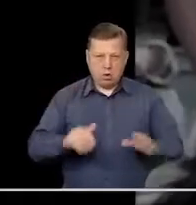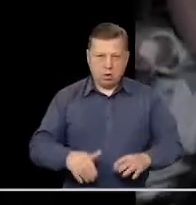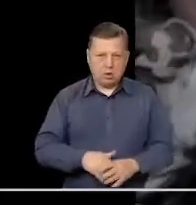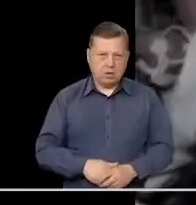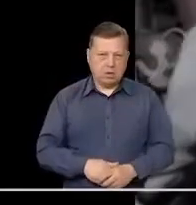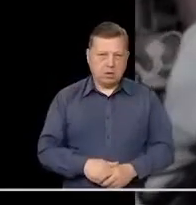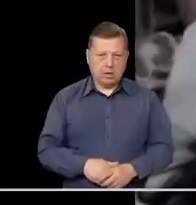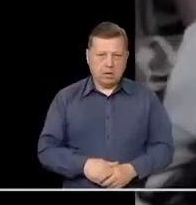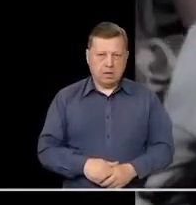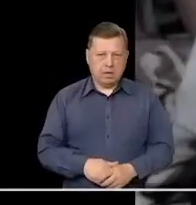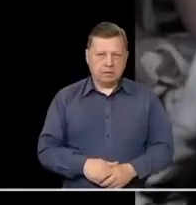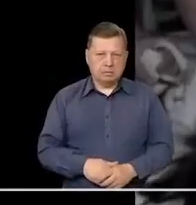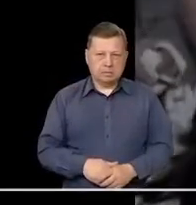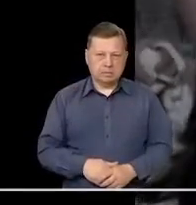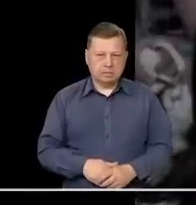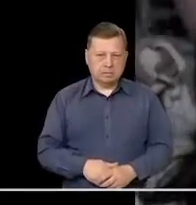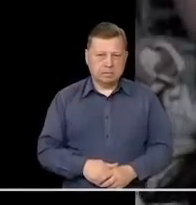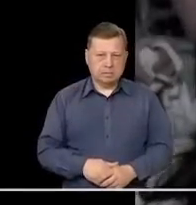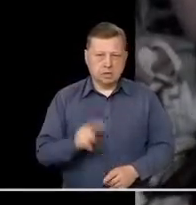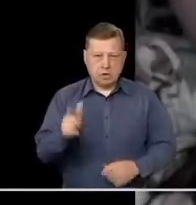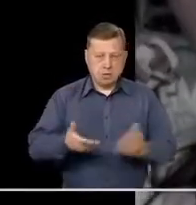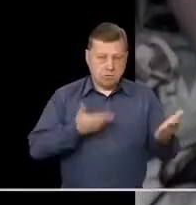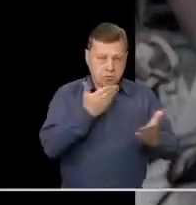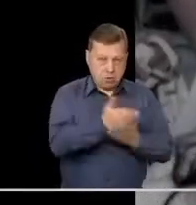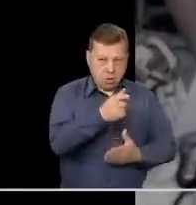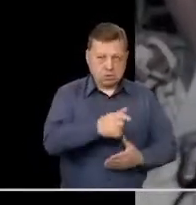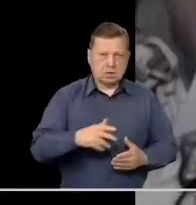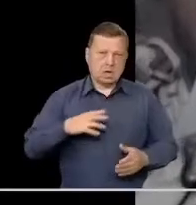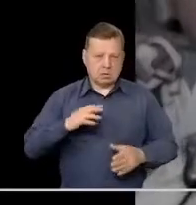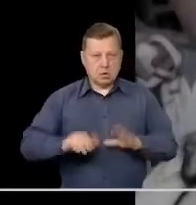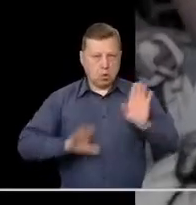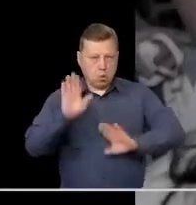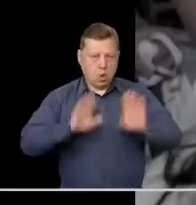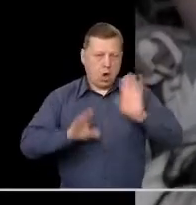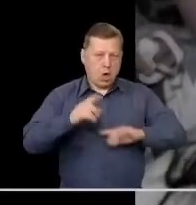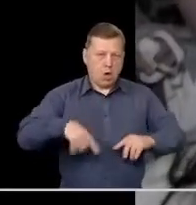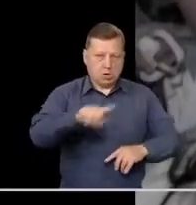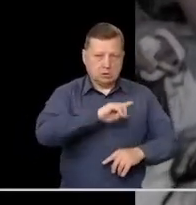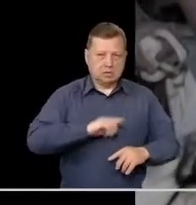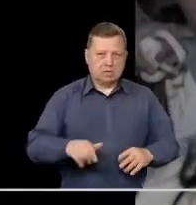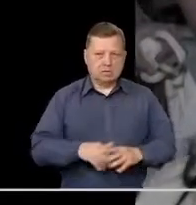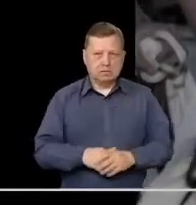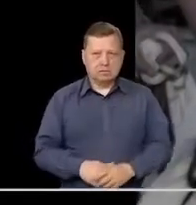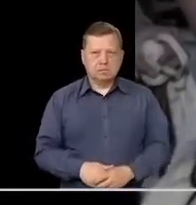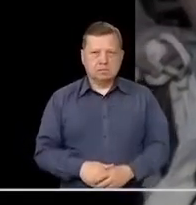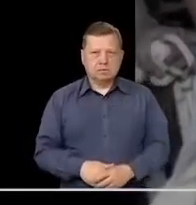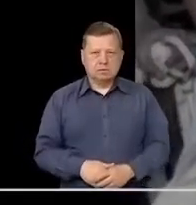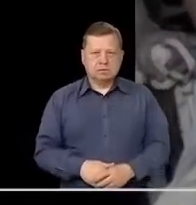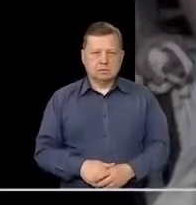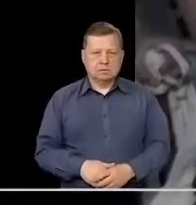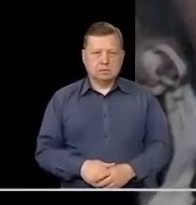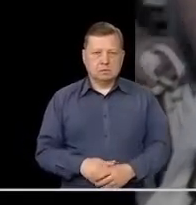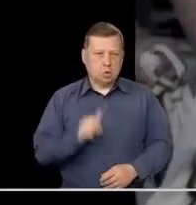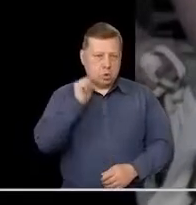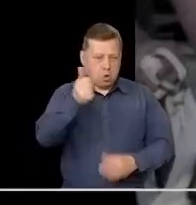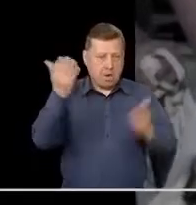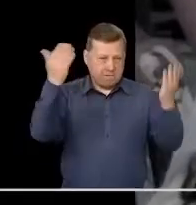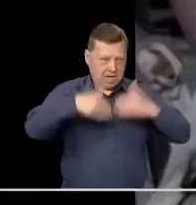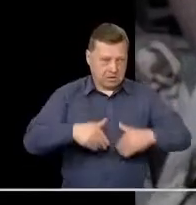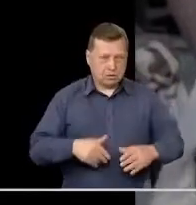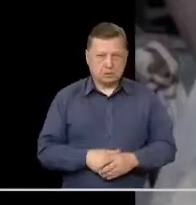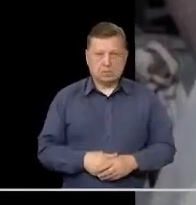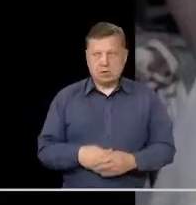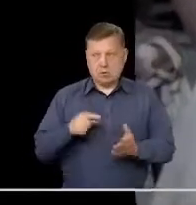pan prezydent zaakceptuje, żeby wniosek ten był głosowany razem z wnioskiem o odwołanie rządu poselskim. To nastąpi to jutro, po południu czy wieczorem. Tak